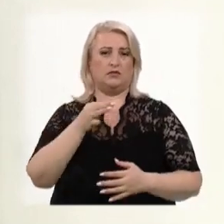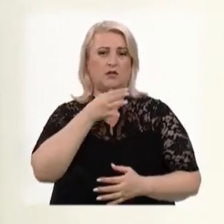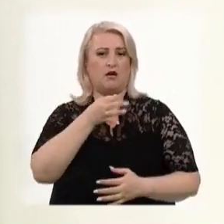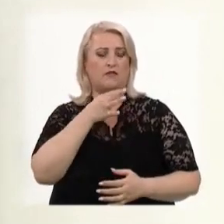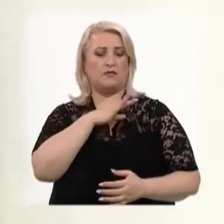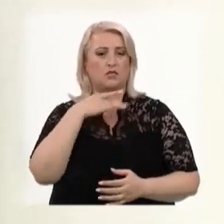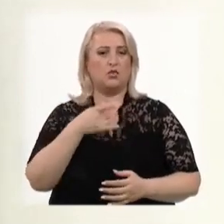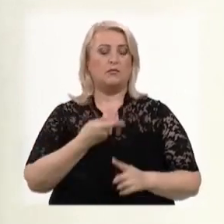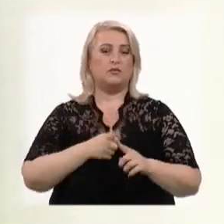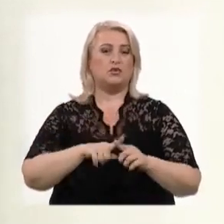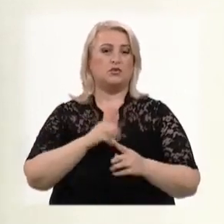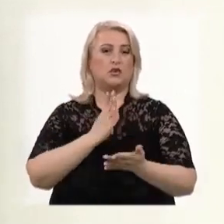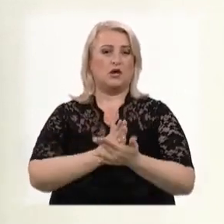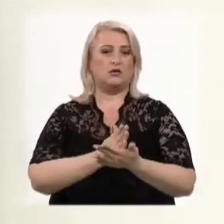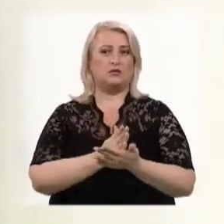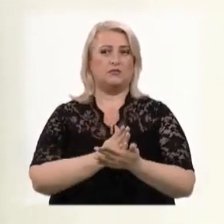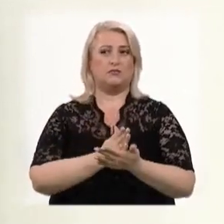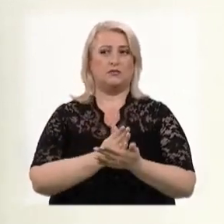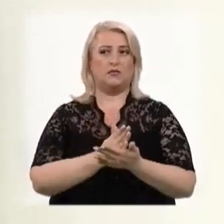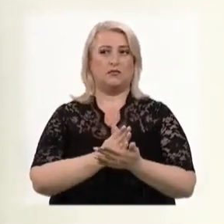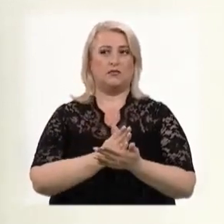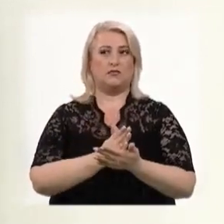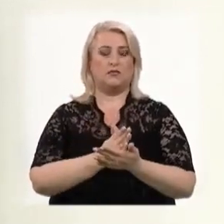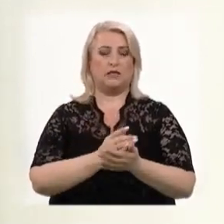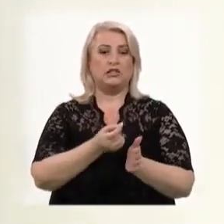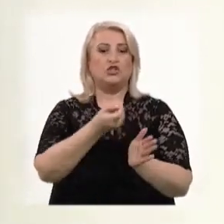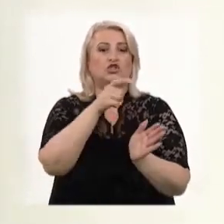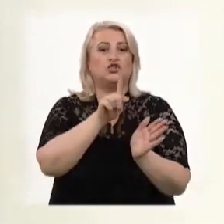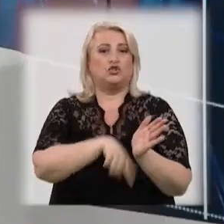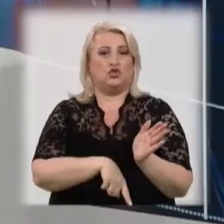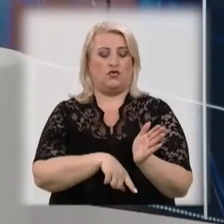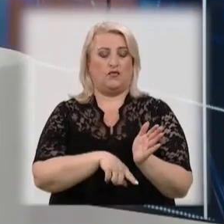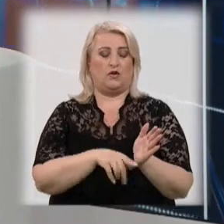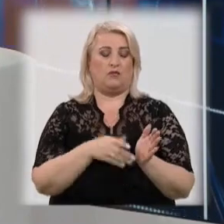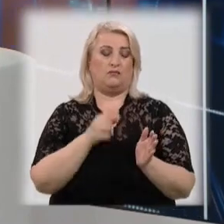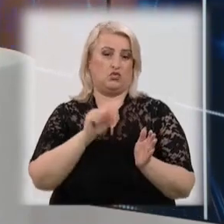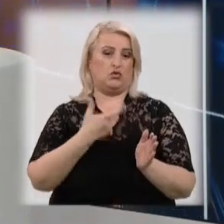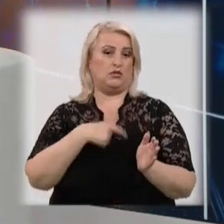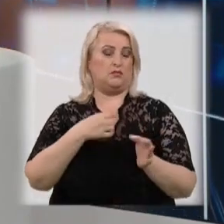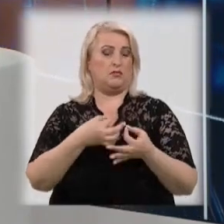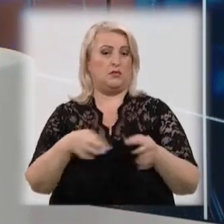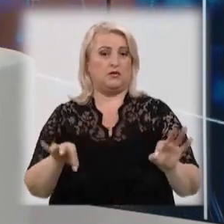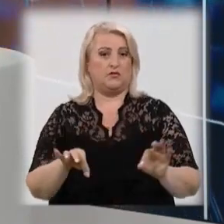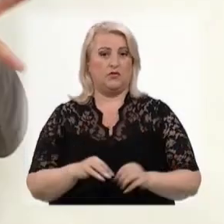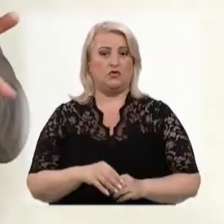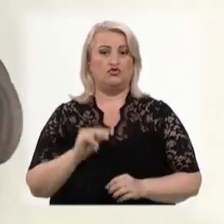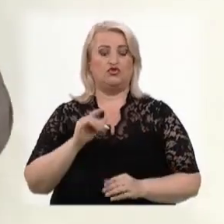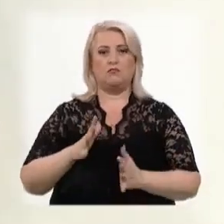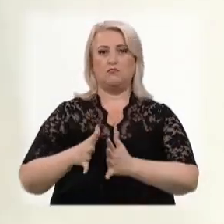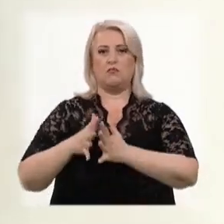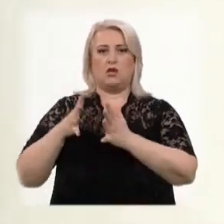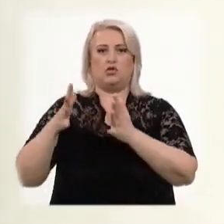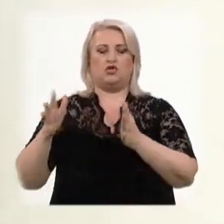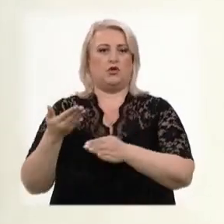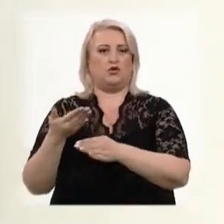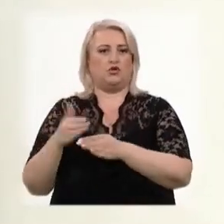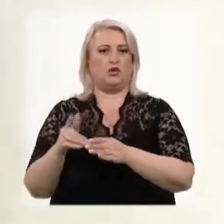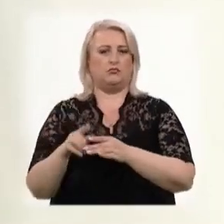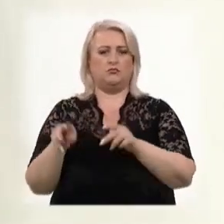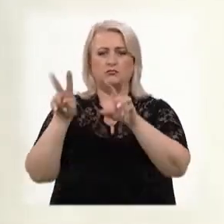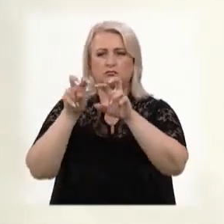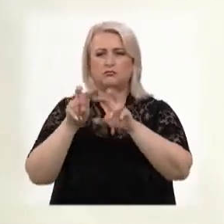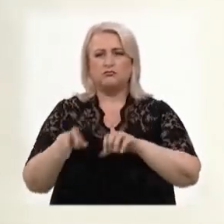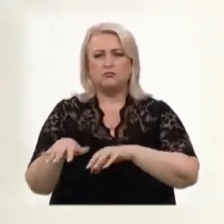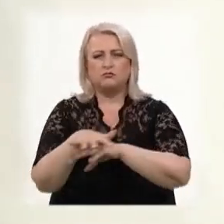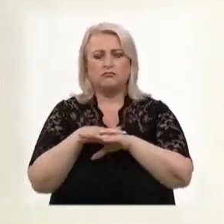instrumente ieftine sau mai bine zis mai ieftin accesibil si bland decât aparte mare de analiză de